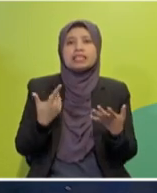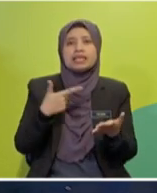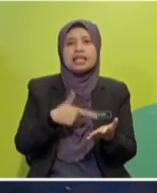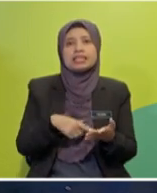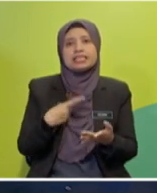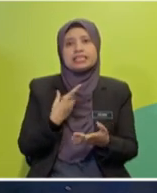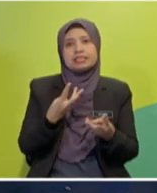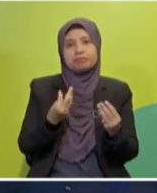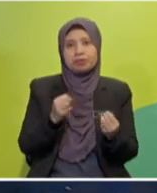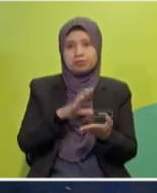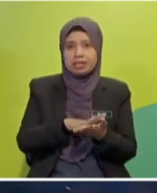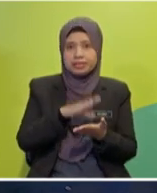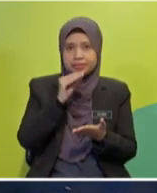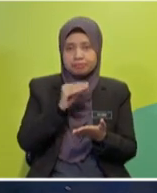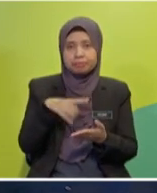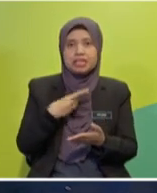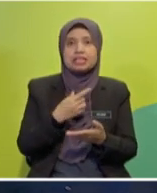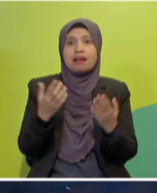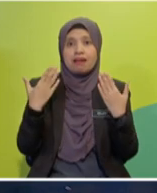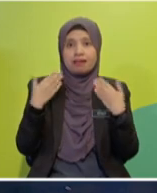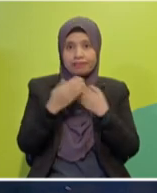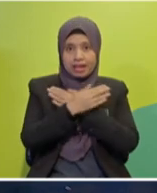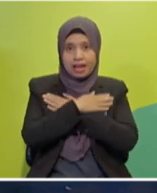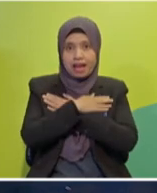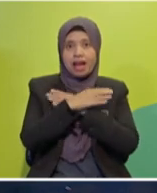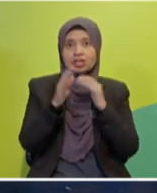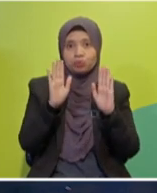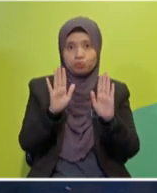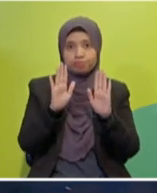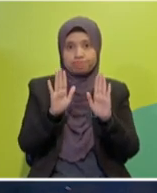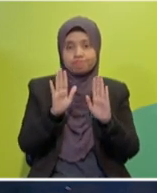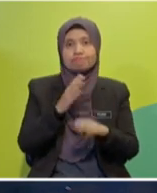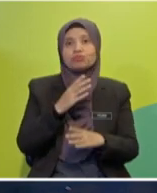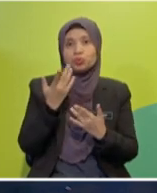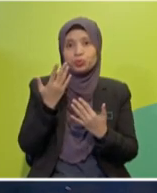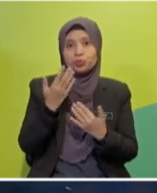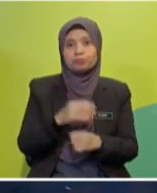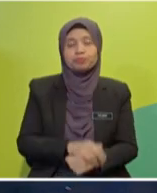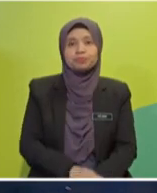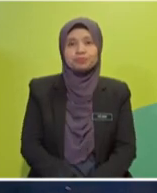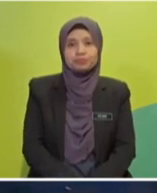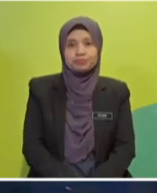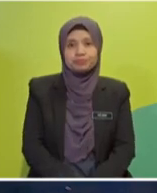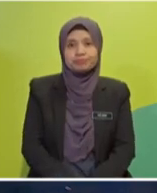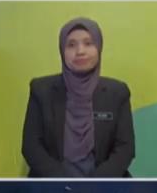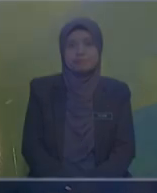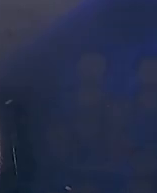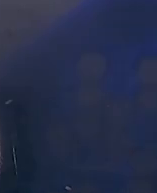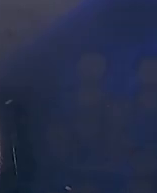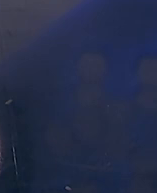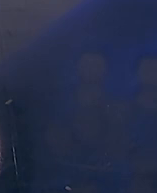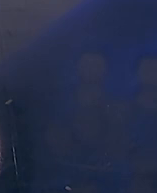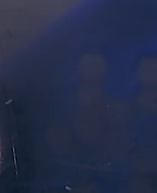sama-sama tapi kita akan berehat sebentar. Ya, jangan ke mana-mana, jangan naik kenderaan air sekarang. Terus bersama kami di Didik TV KPM. Bergerak